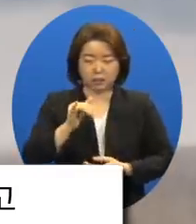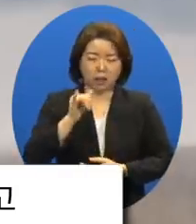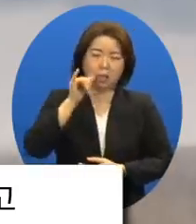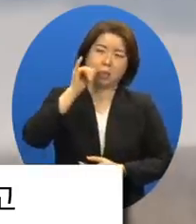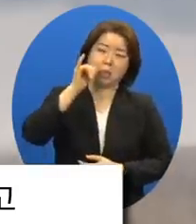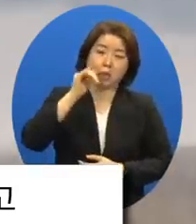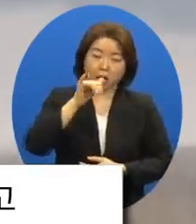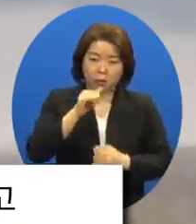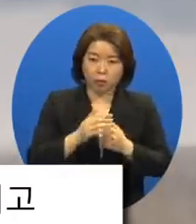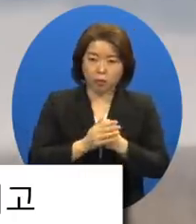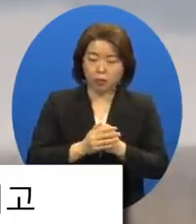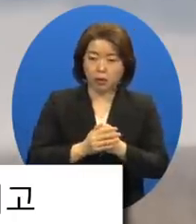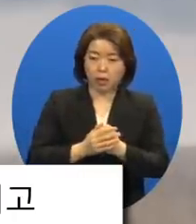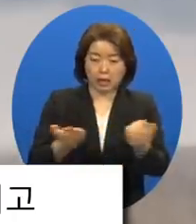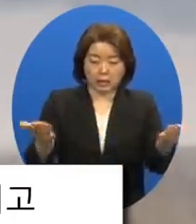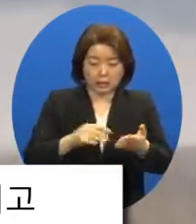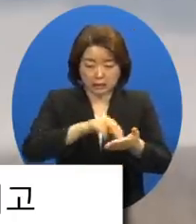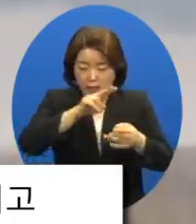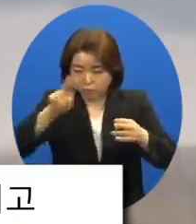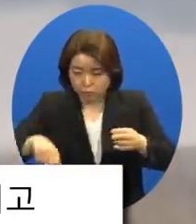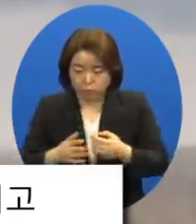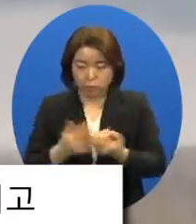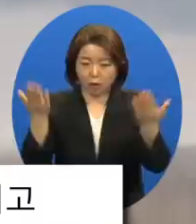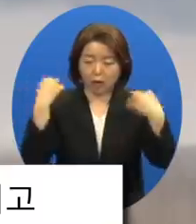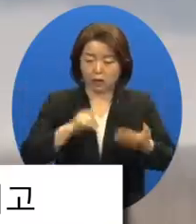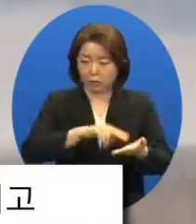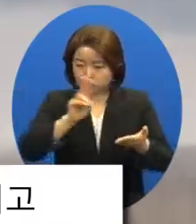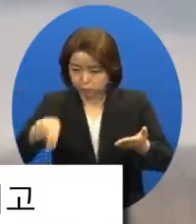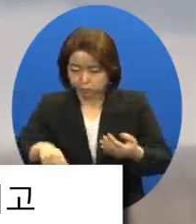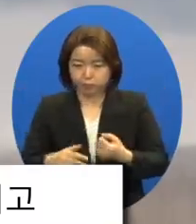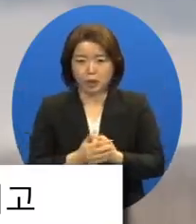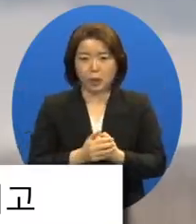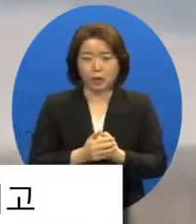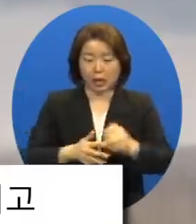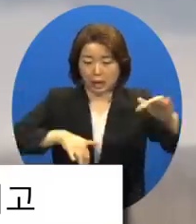직장을 그만두고 길거리에 나와서 맨발로